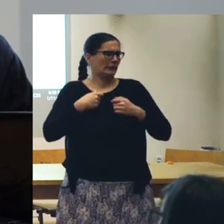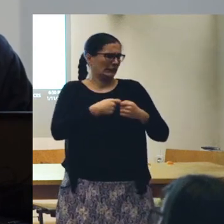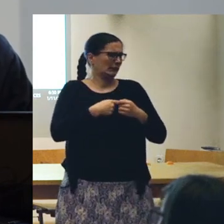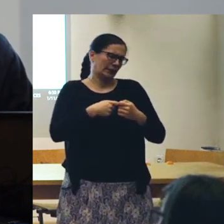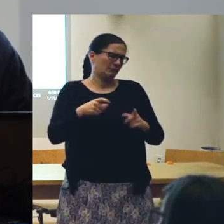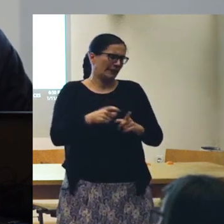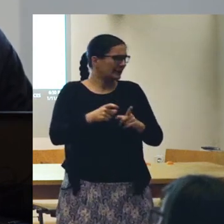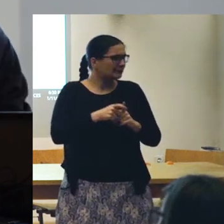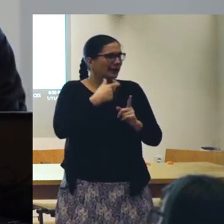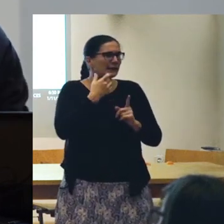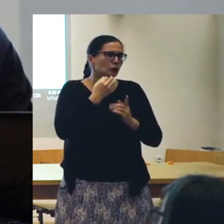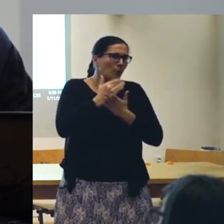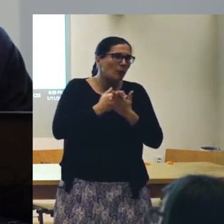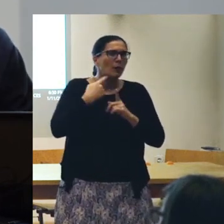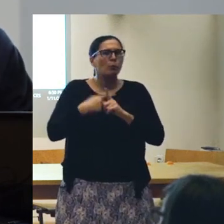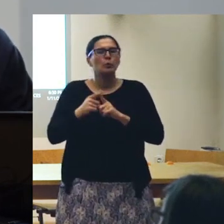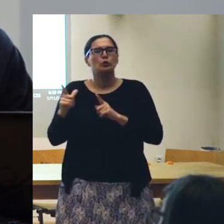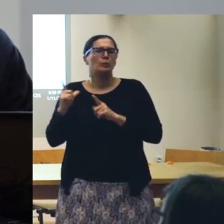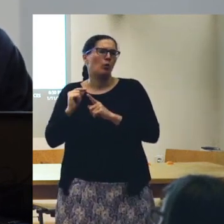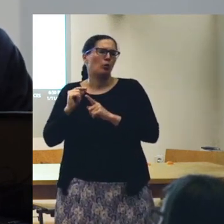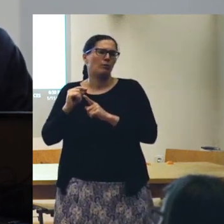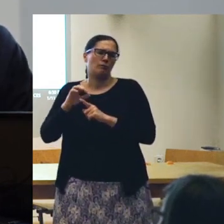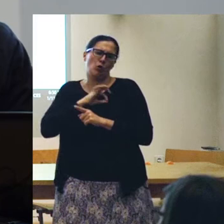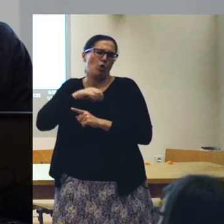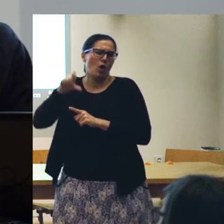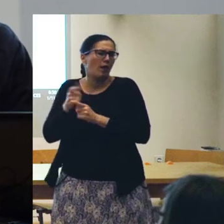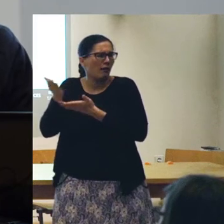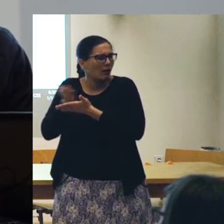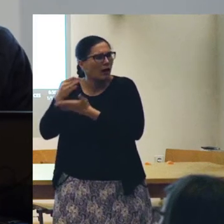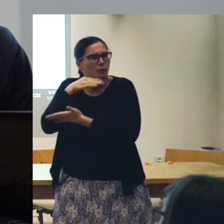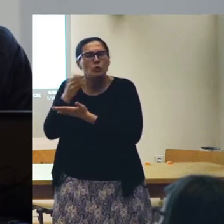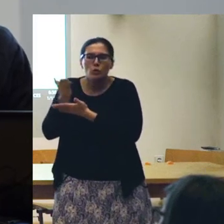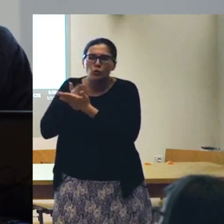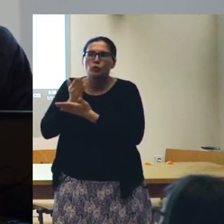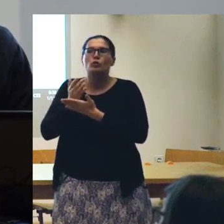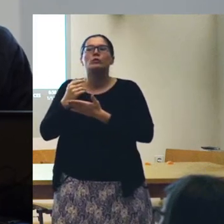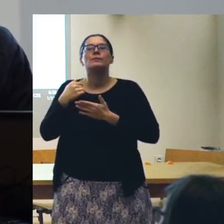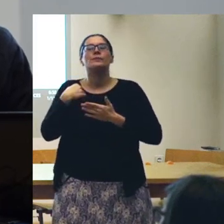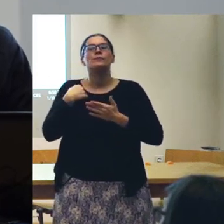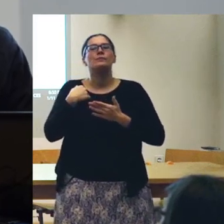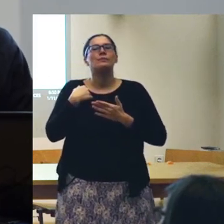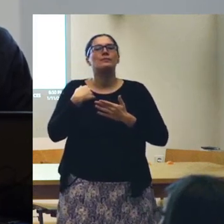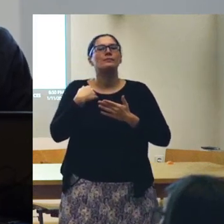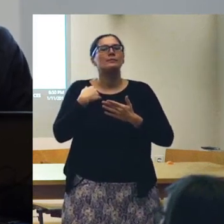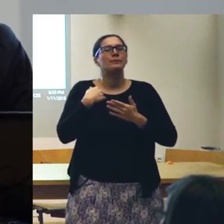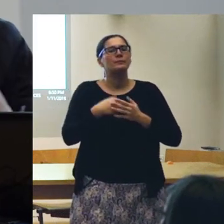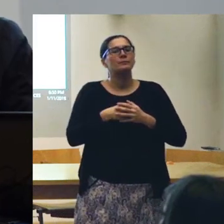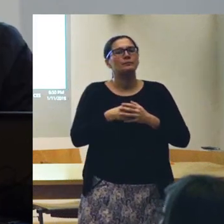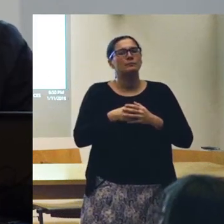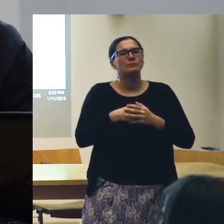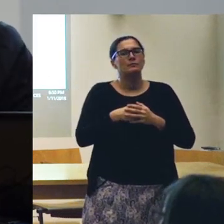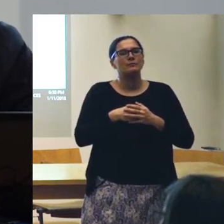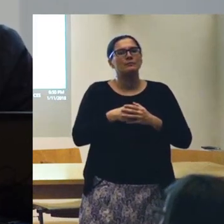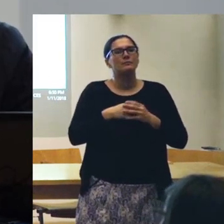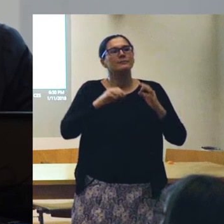chcela robiť, a keď sme sa o tom bavili so Zbinkom Baladránom, s mojim kolegom, tak ja som vlastne prichádzala do priestoru, ktorý mal